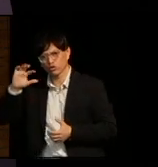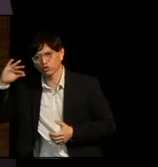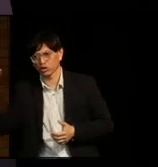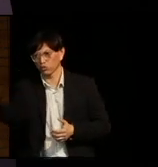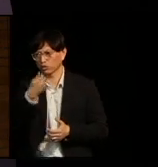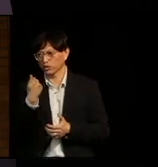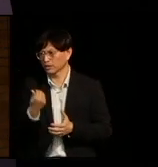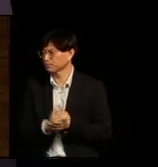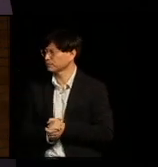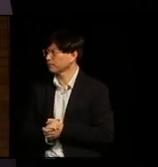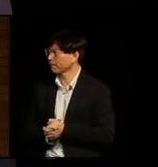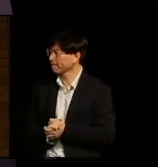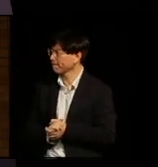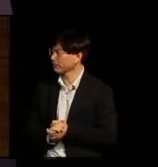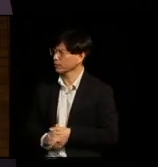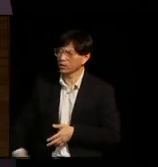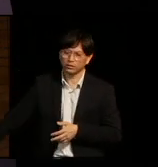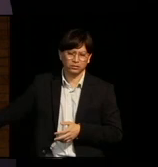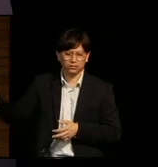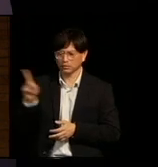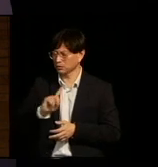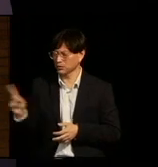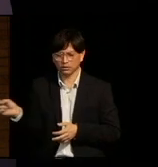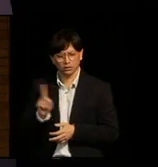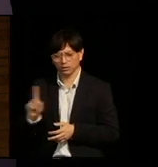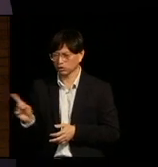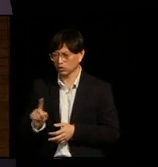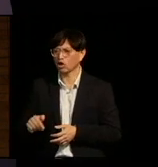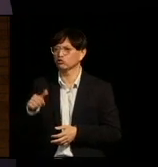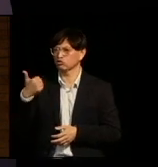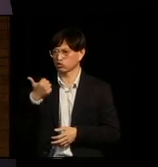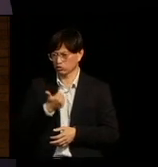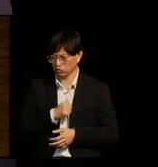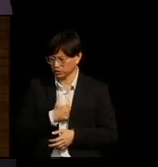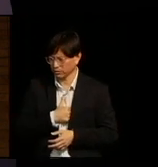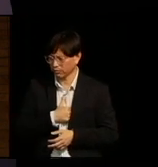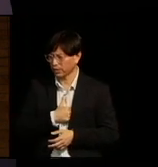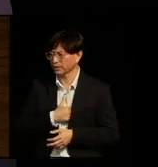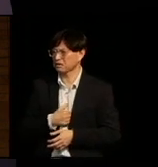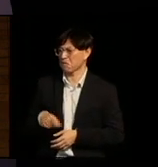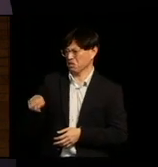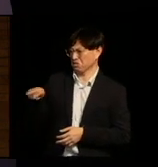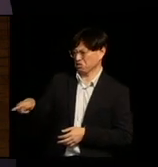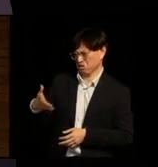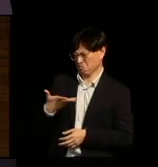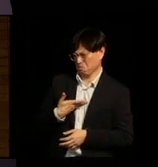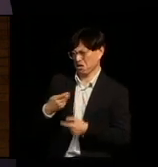e quindi non una cosa che va sulla specialità Siccome c'è lui Facciamo così siccome c'è lui